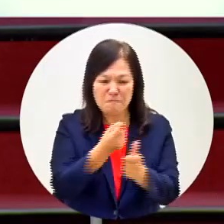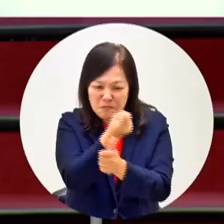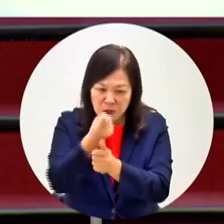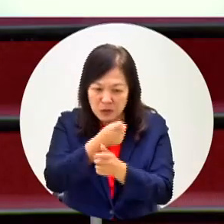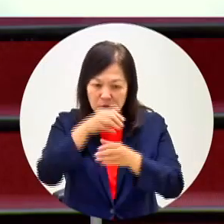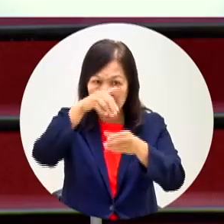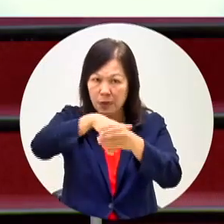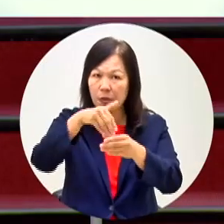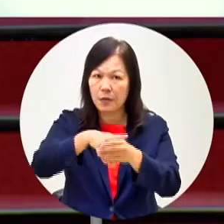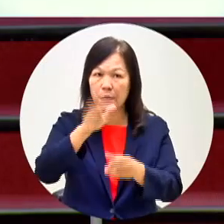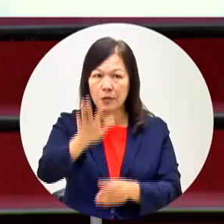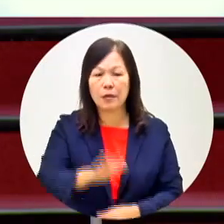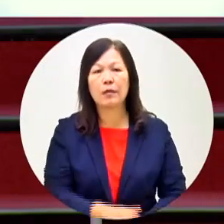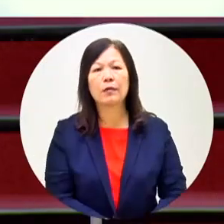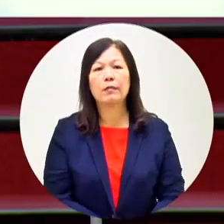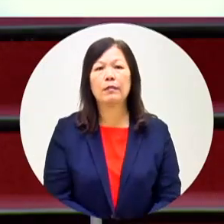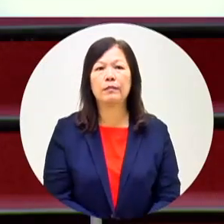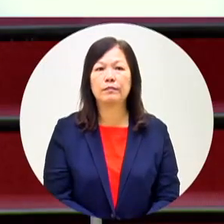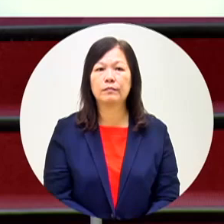你是哪唔敢你啊？